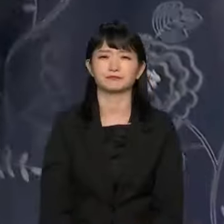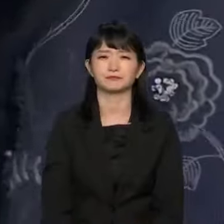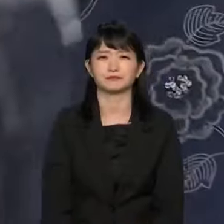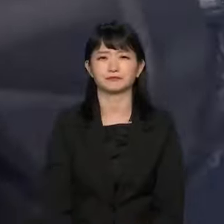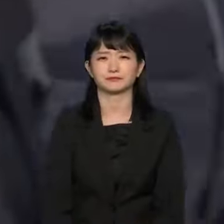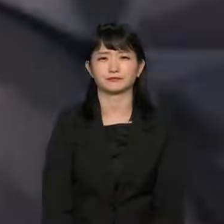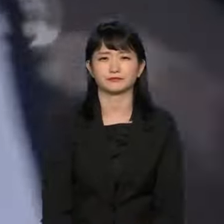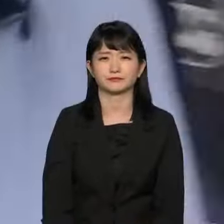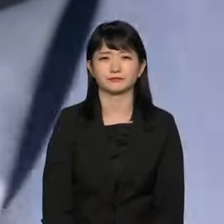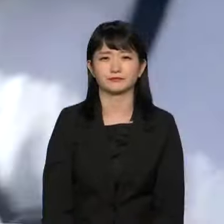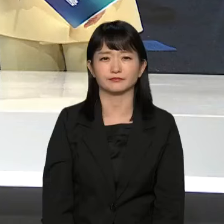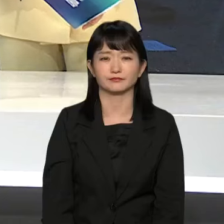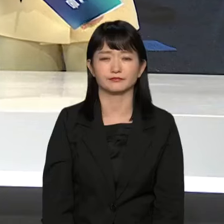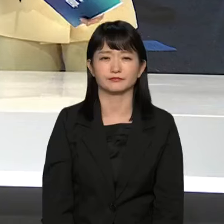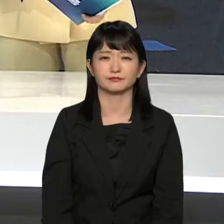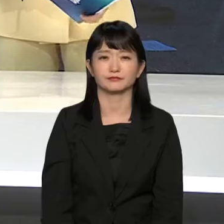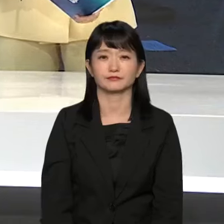백민경입니다.